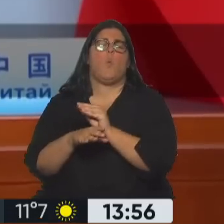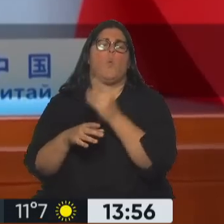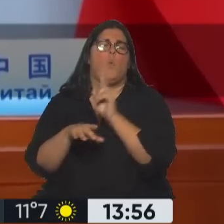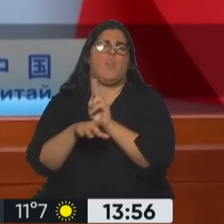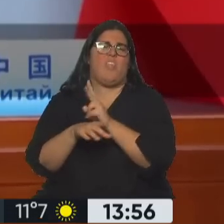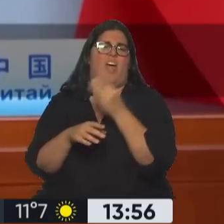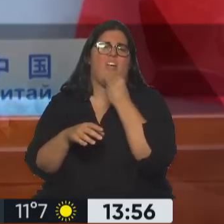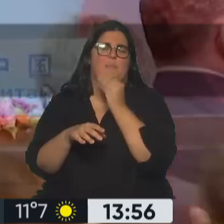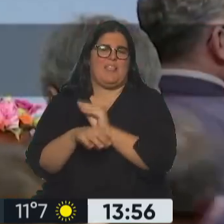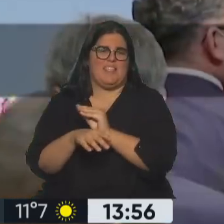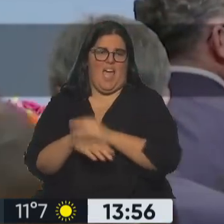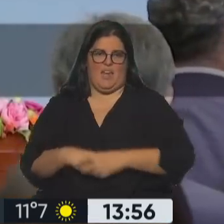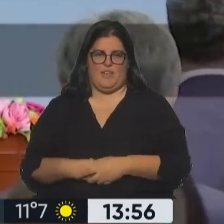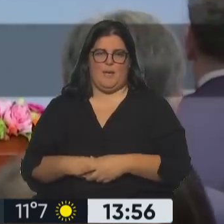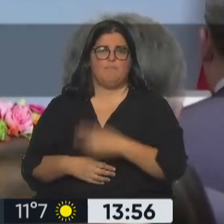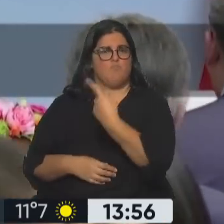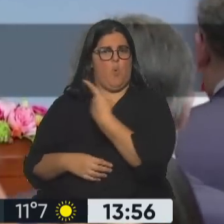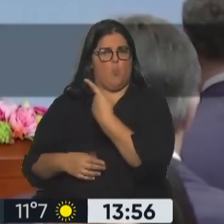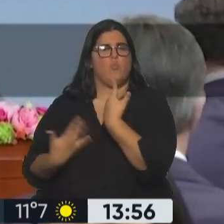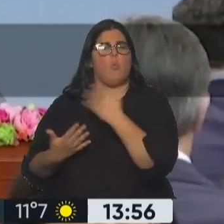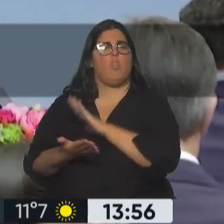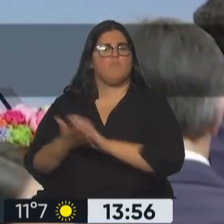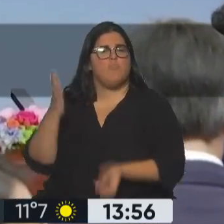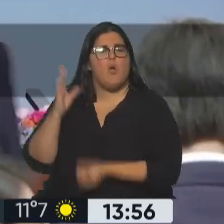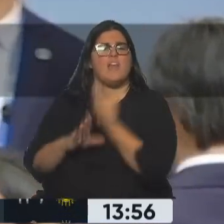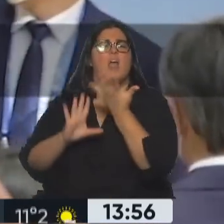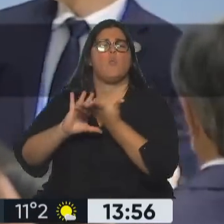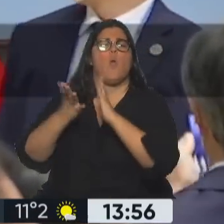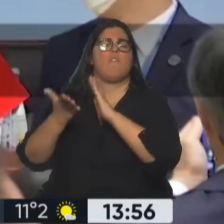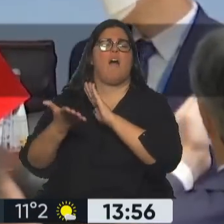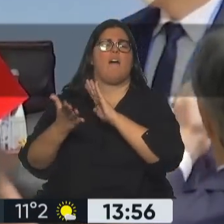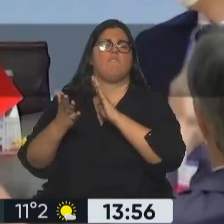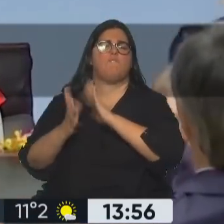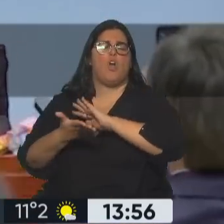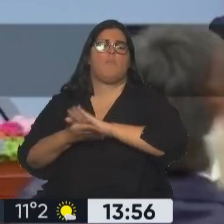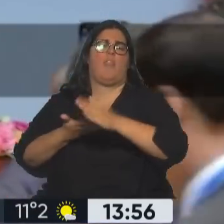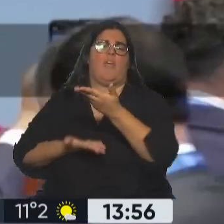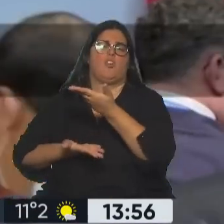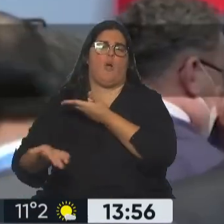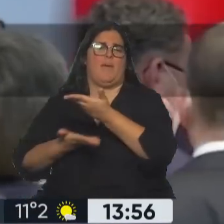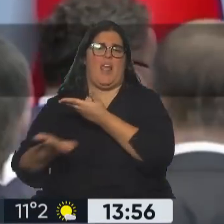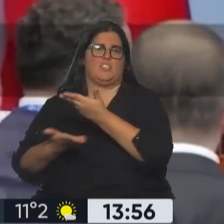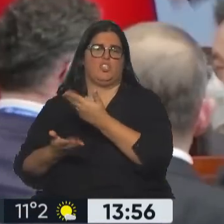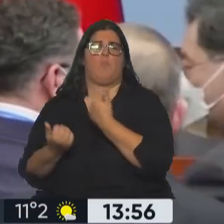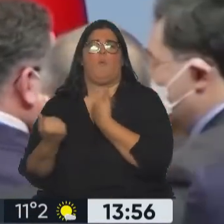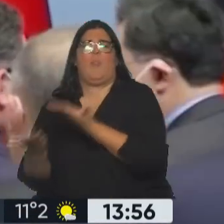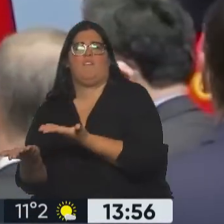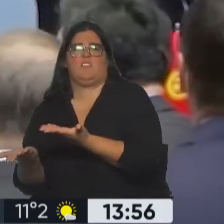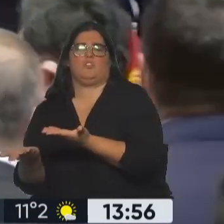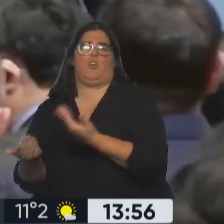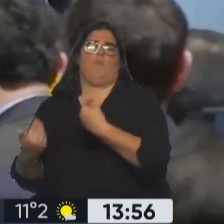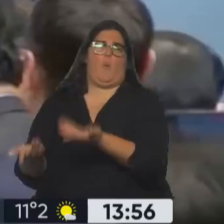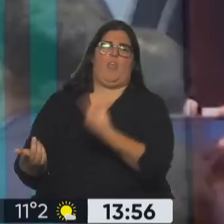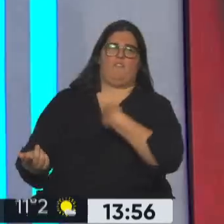打造深度互补、高度共赢的合作新格局。